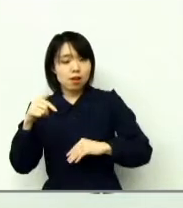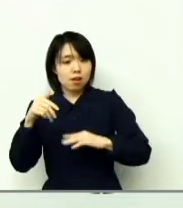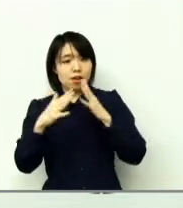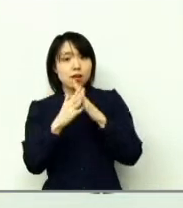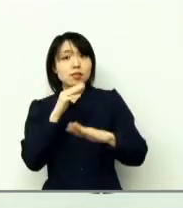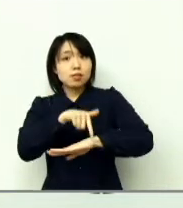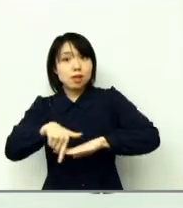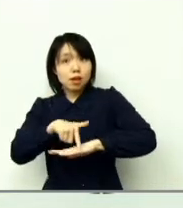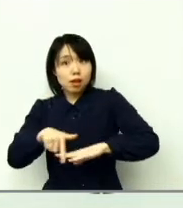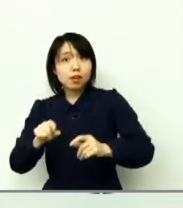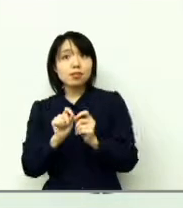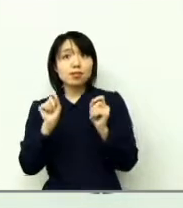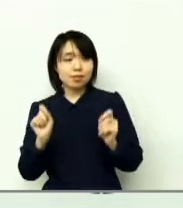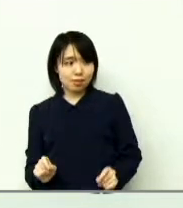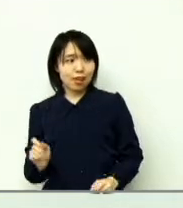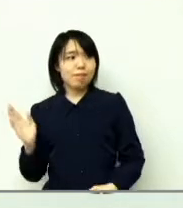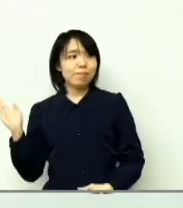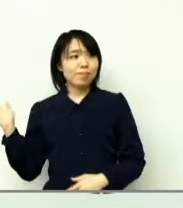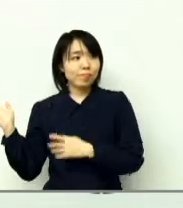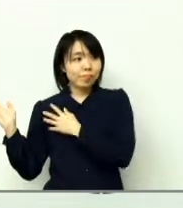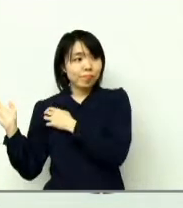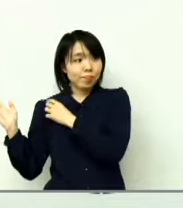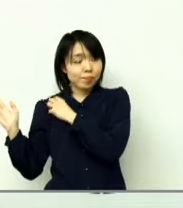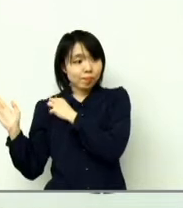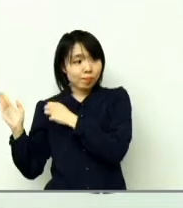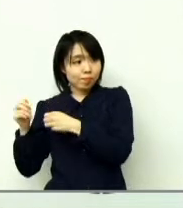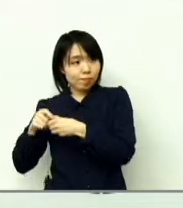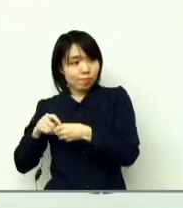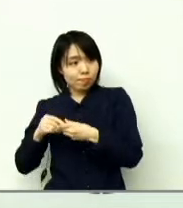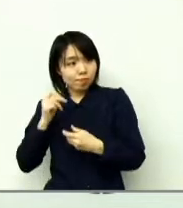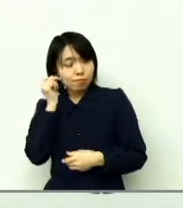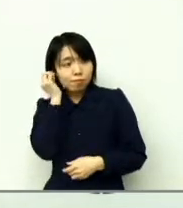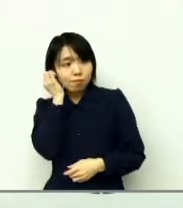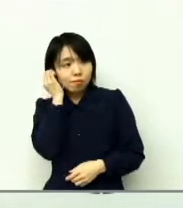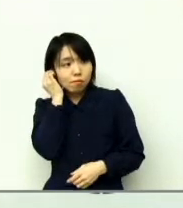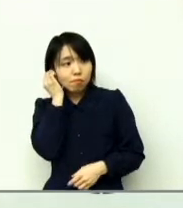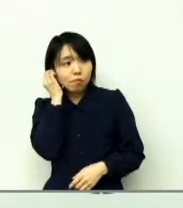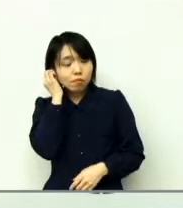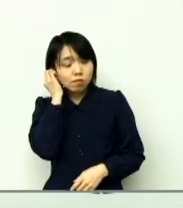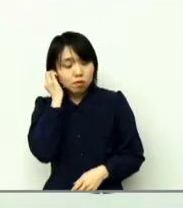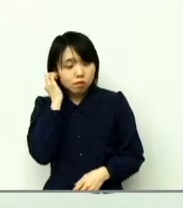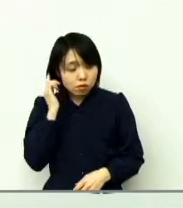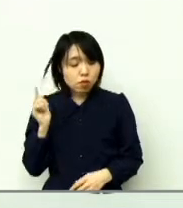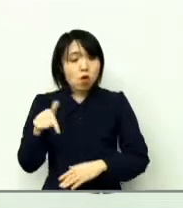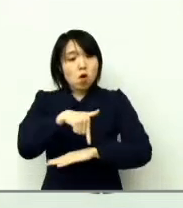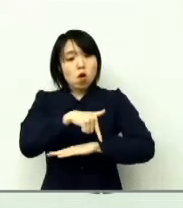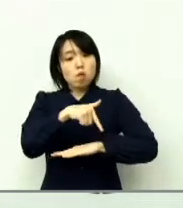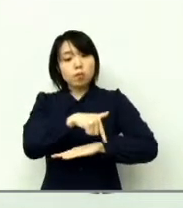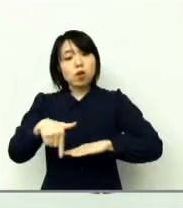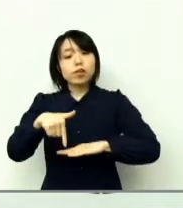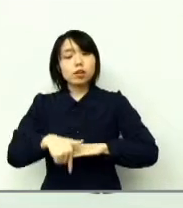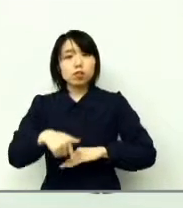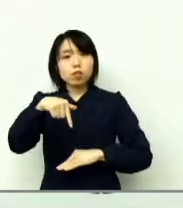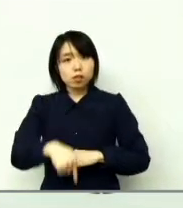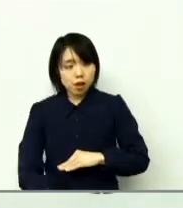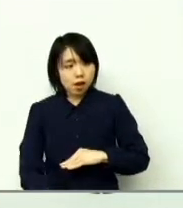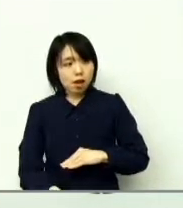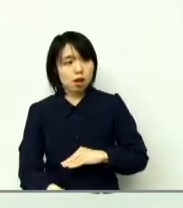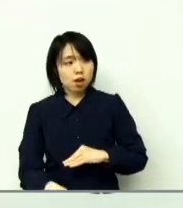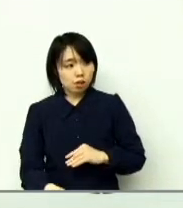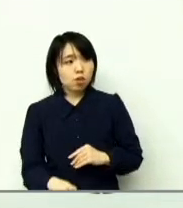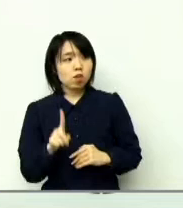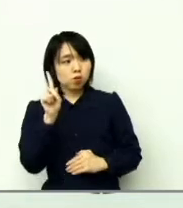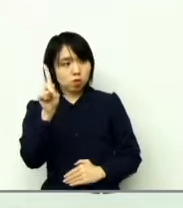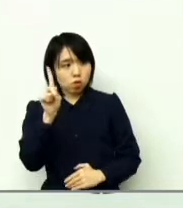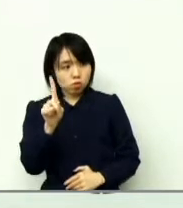これの最も大きなプロジェクトの一つでありますが、東日本の中枢都市づくりの推